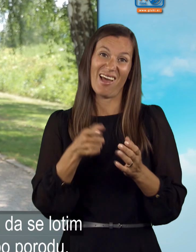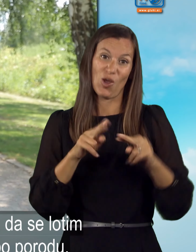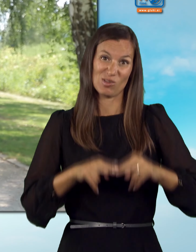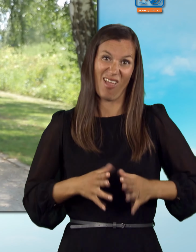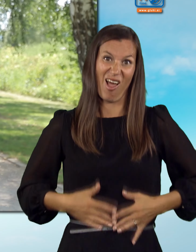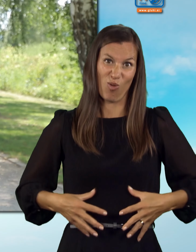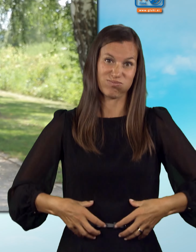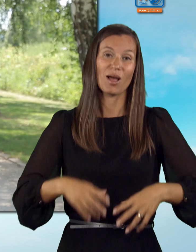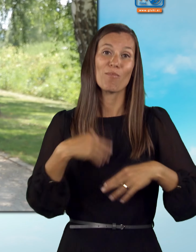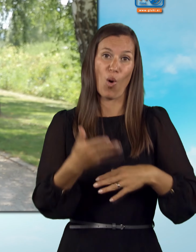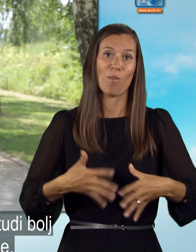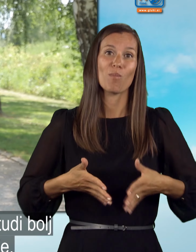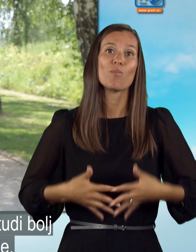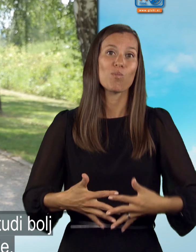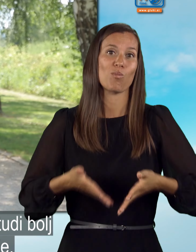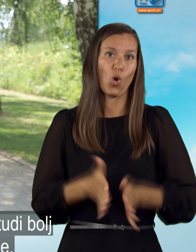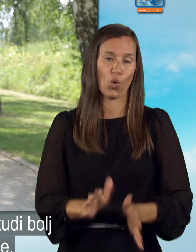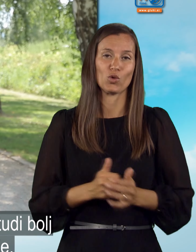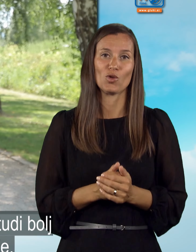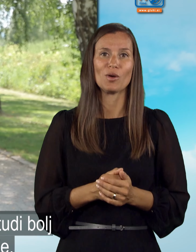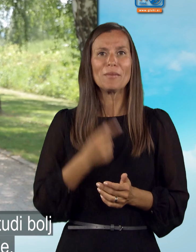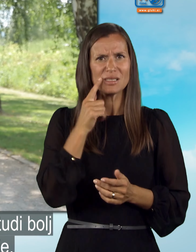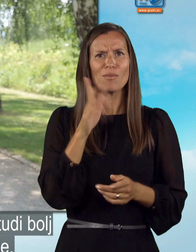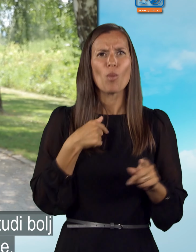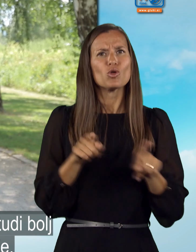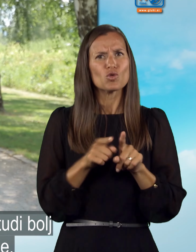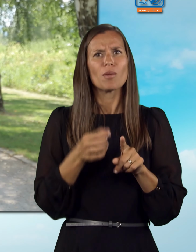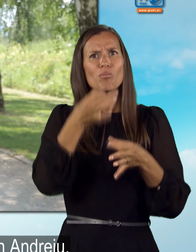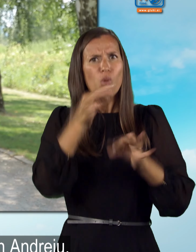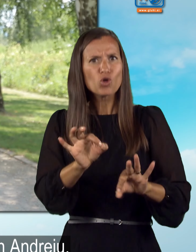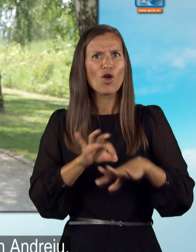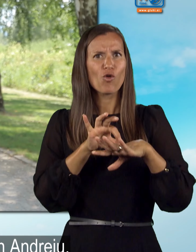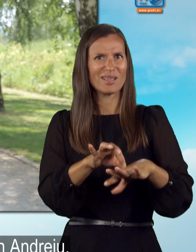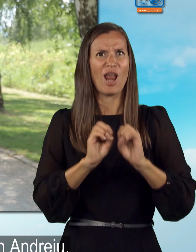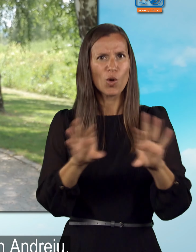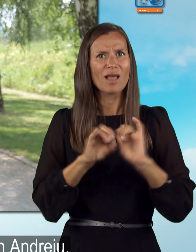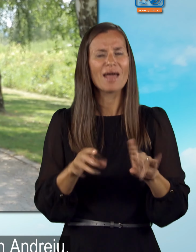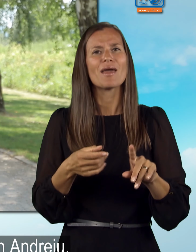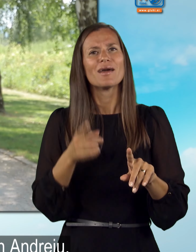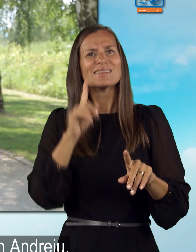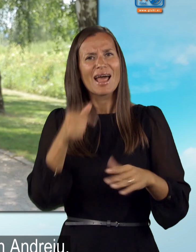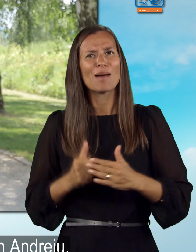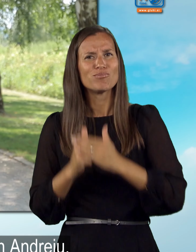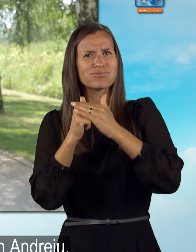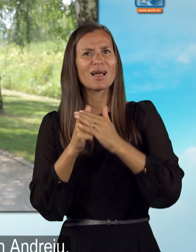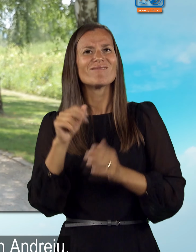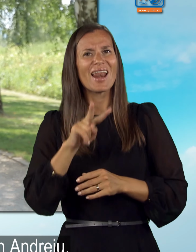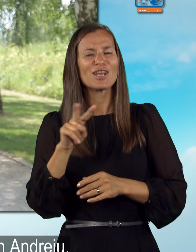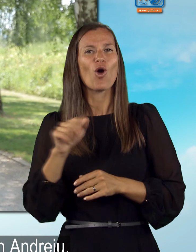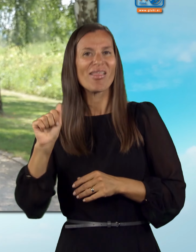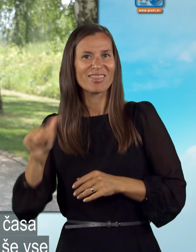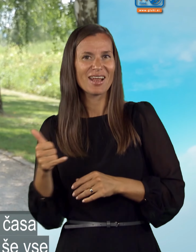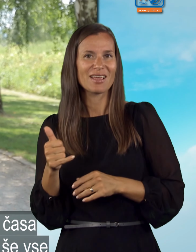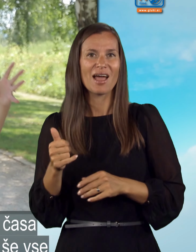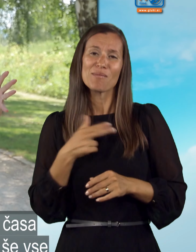po porodu. Ja, mislim, da bom tako tudi bolj pristno vodila oddaje, boljše stala v strani Valeriji in